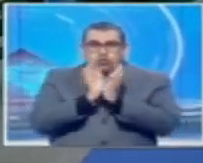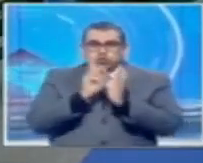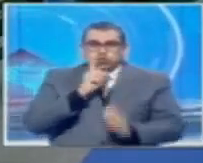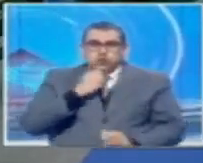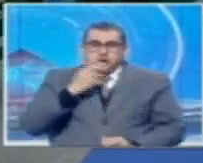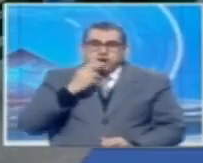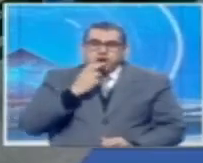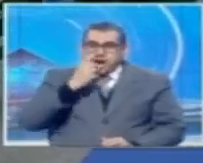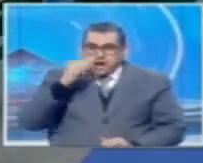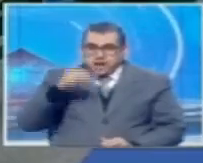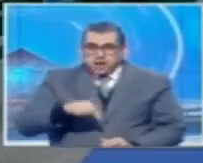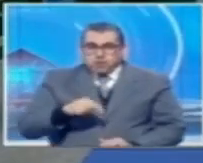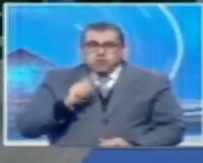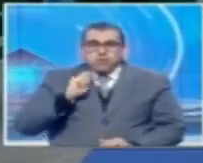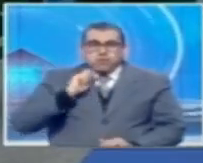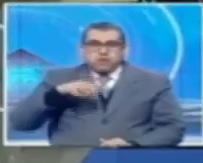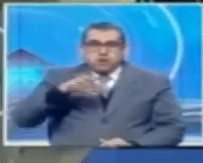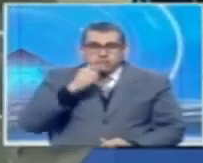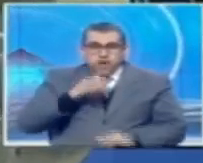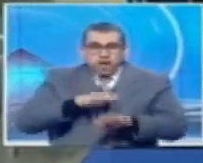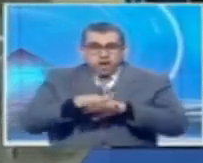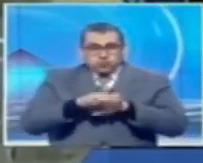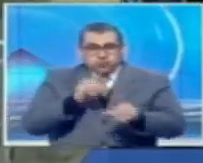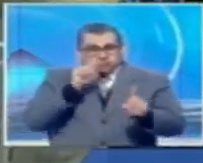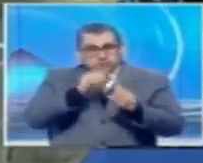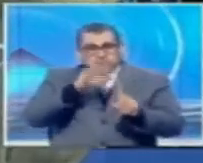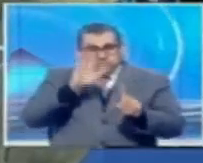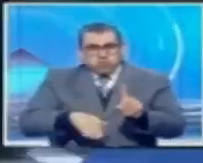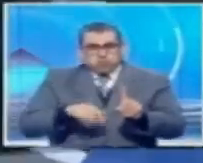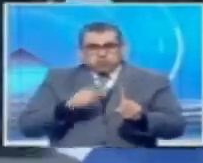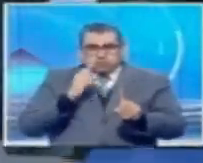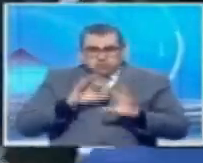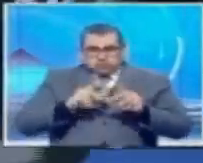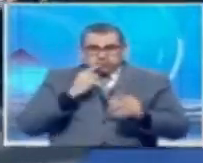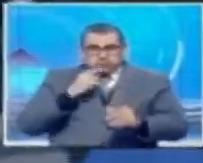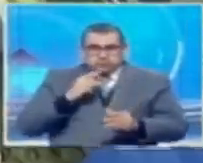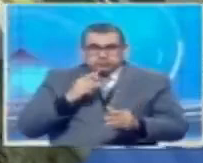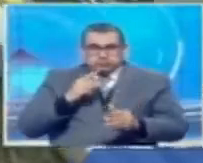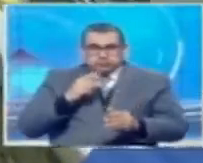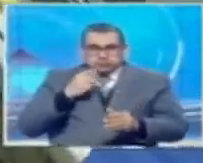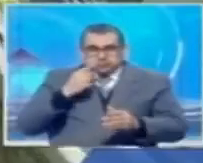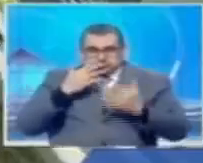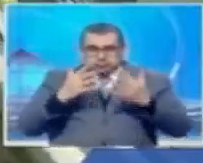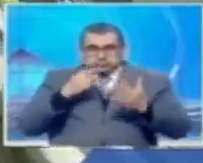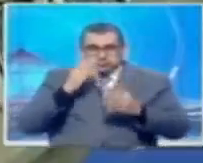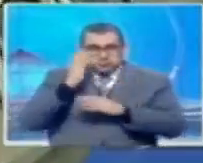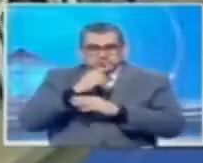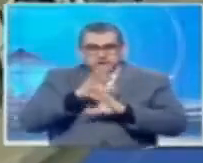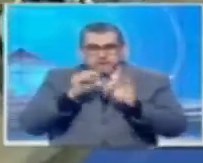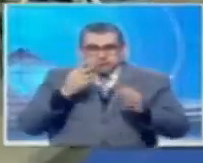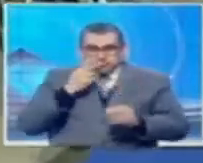وقنا وكل يعني حتى أسوان بالذات، يعني طبعا يمكن حاطة الملامح دي من خلال